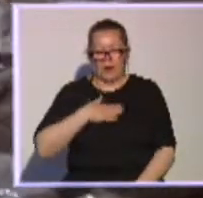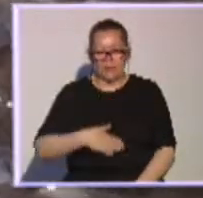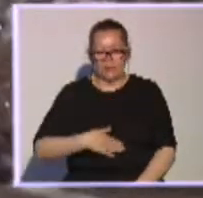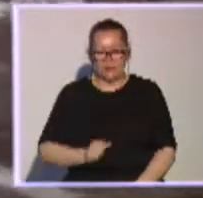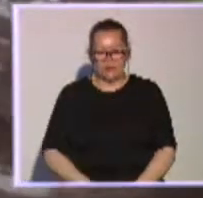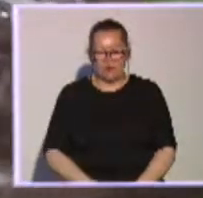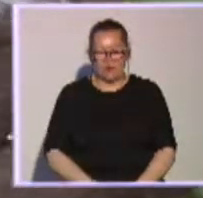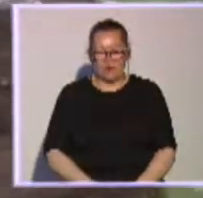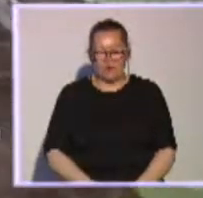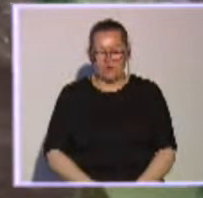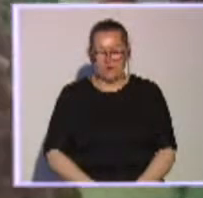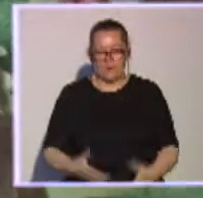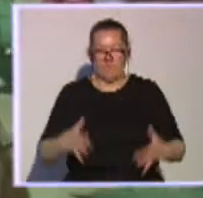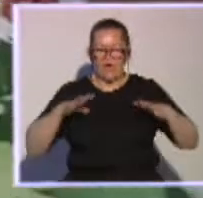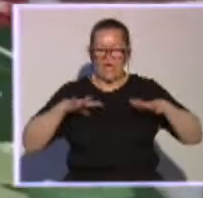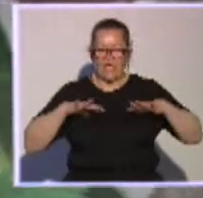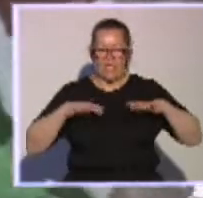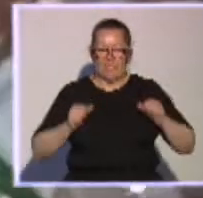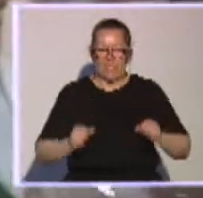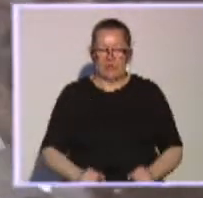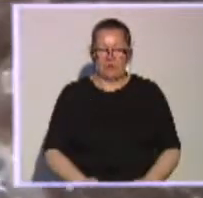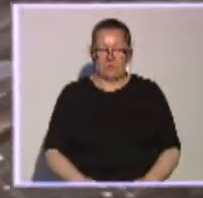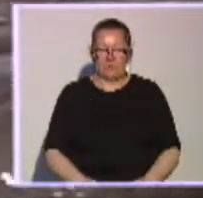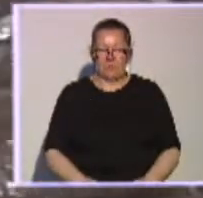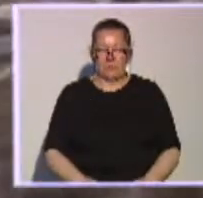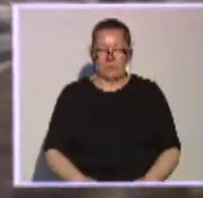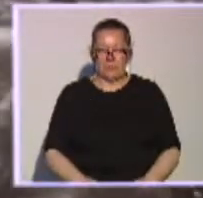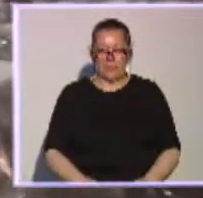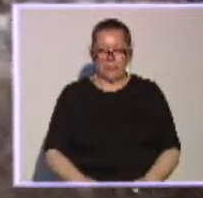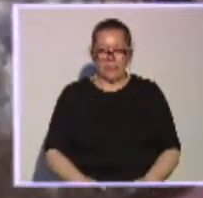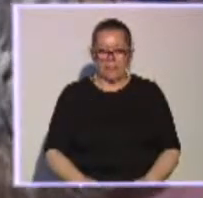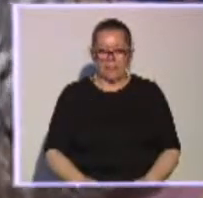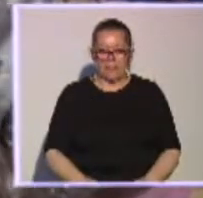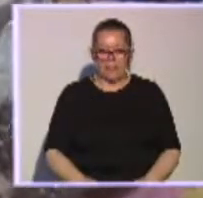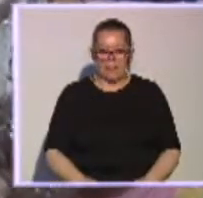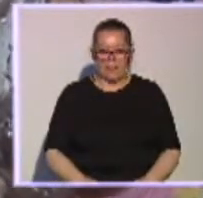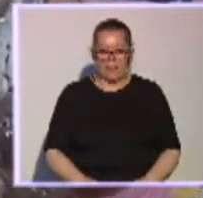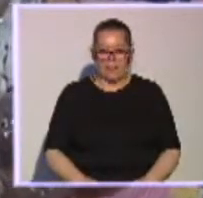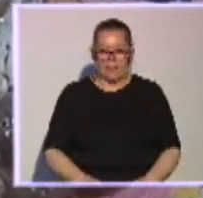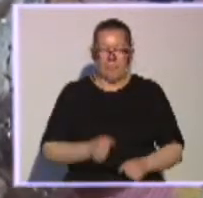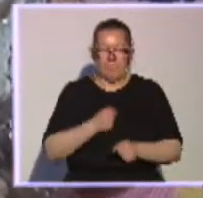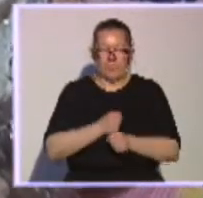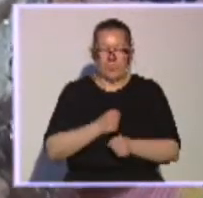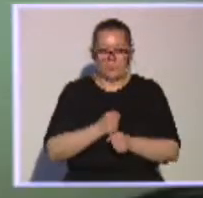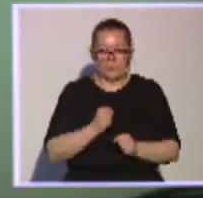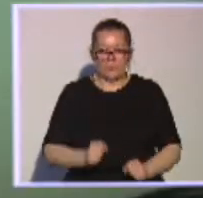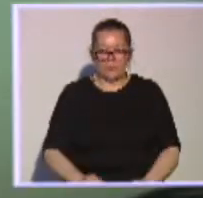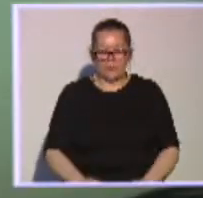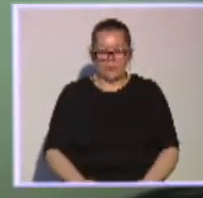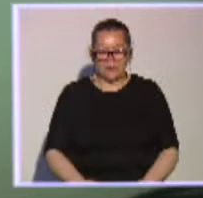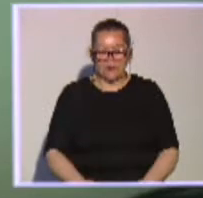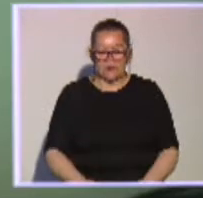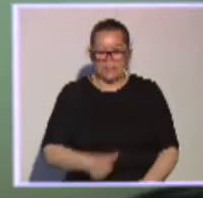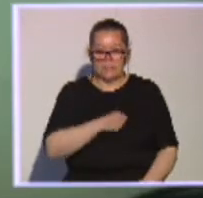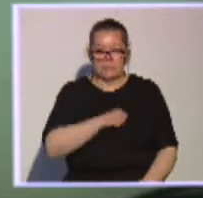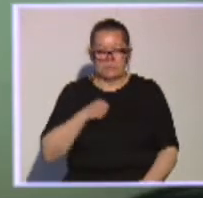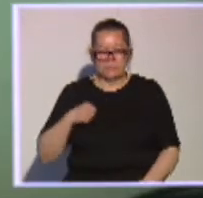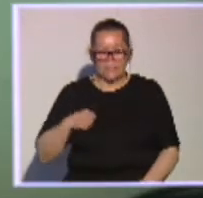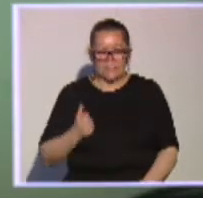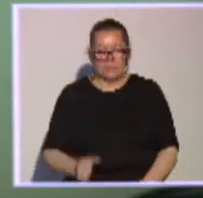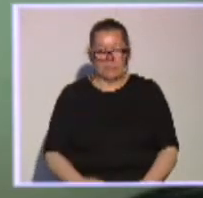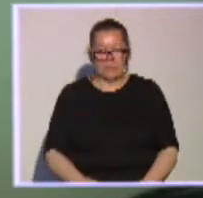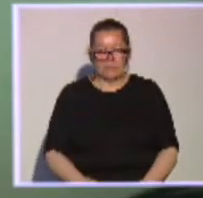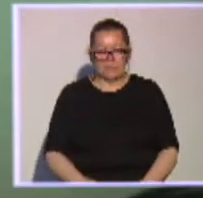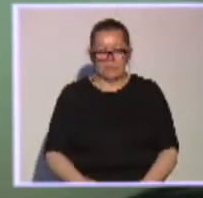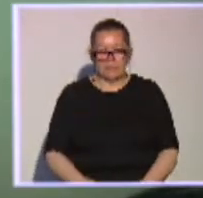o derogare ca acești producători care au materie primă din propria exploatație